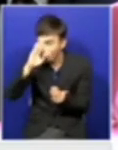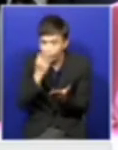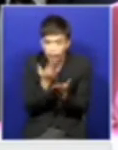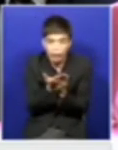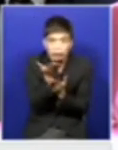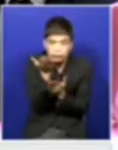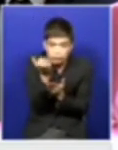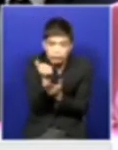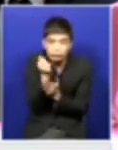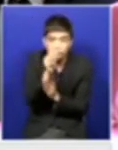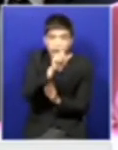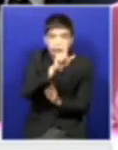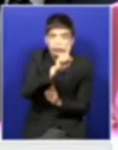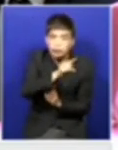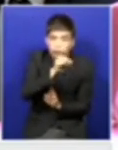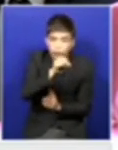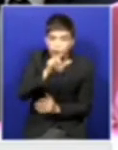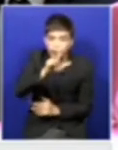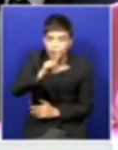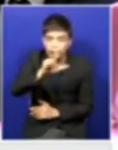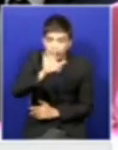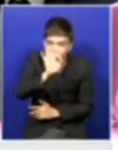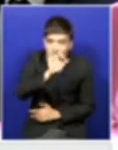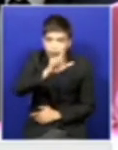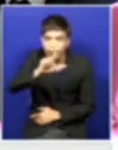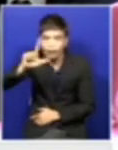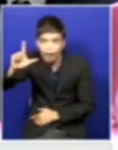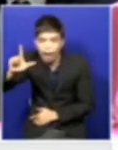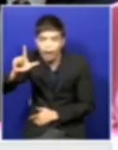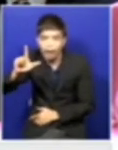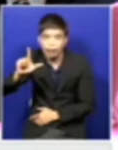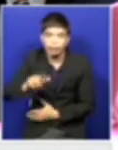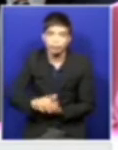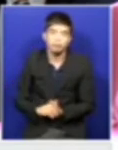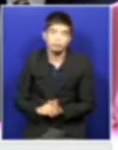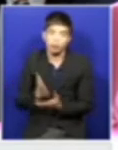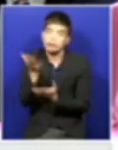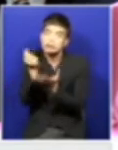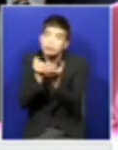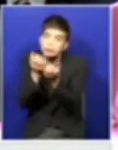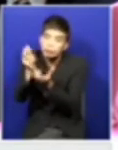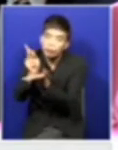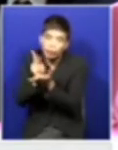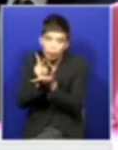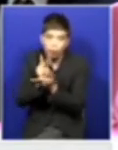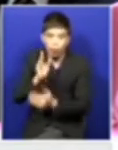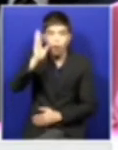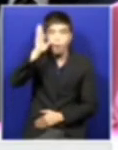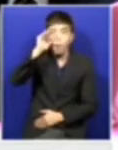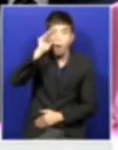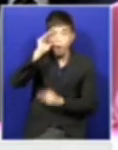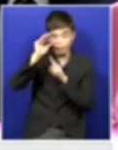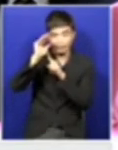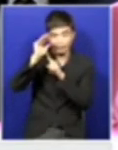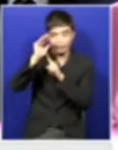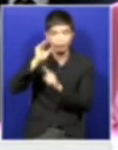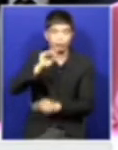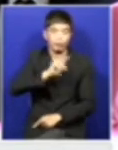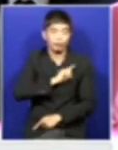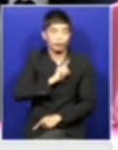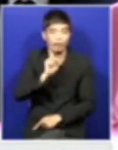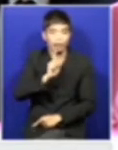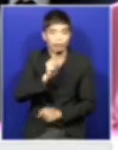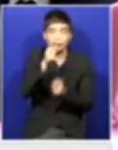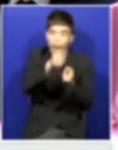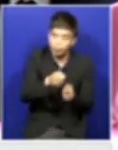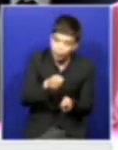านในเมื่อไปยืมเงินมาเนี่ยครับพ่อมีลูกหลายคนครับ เป็นทั้งเกษตรกรเป็นทั้งผู้ประกอบ